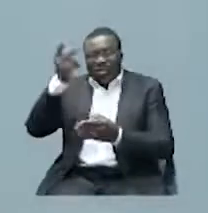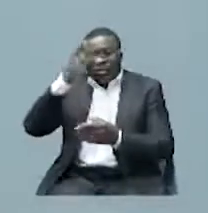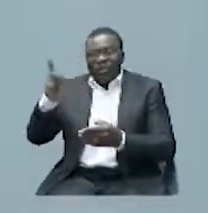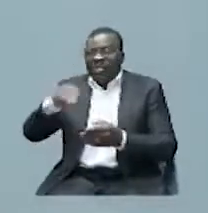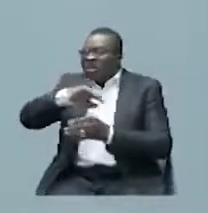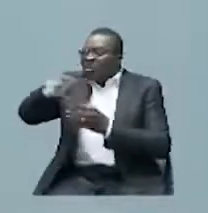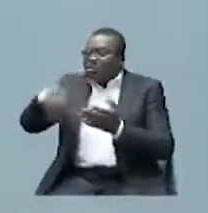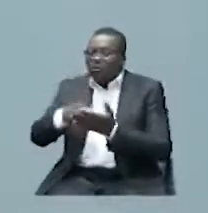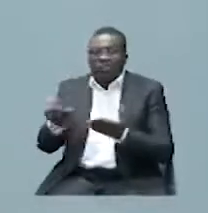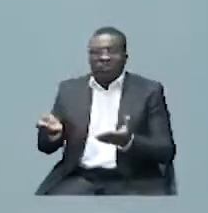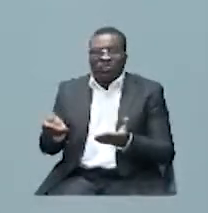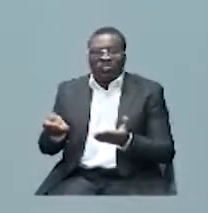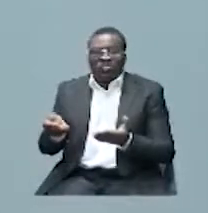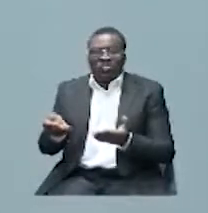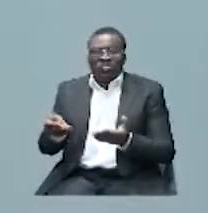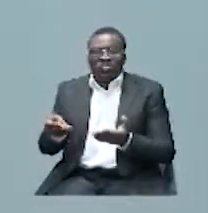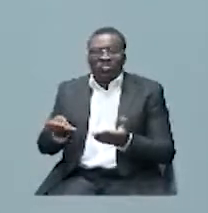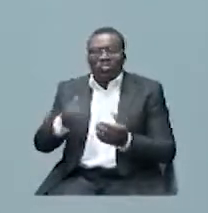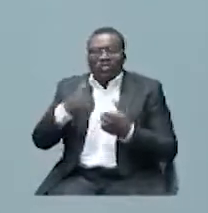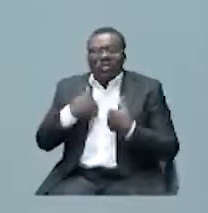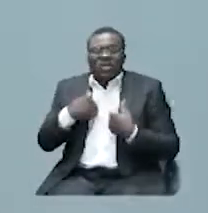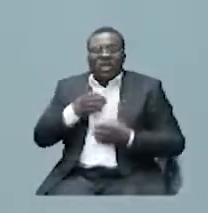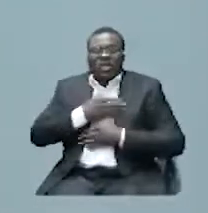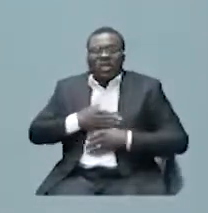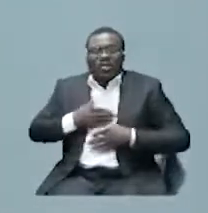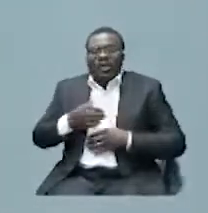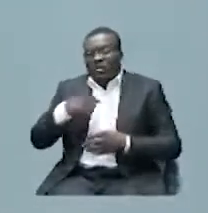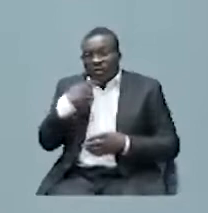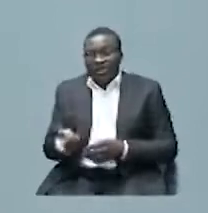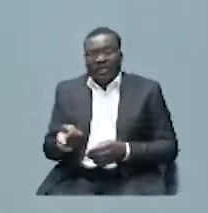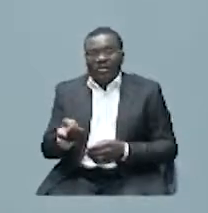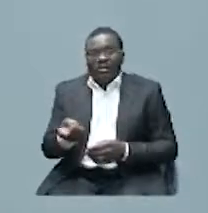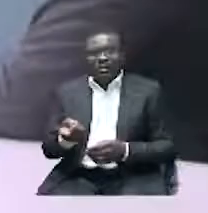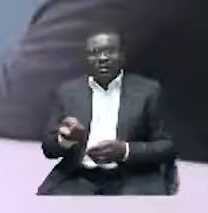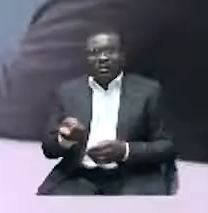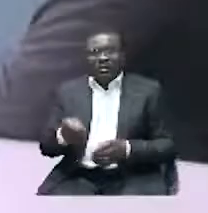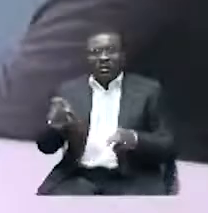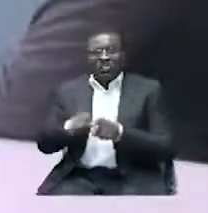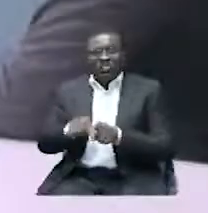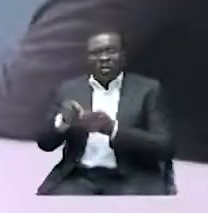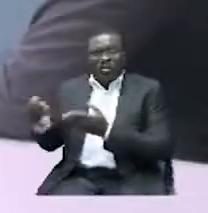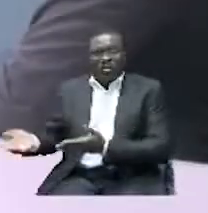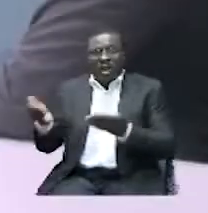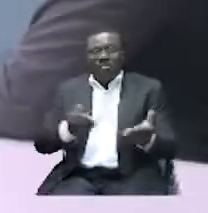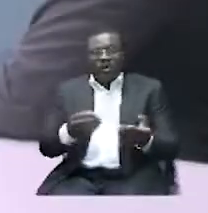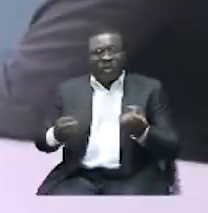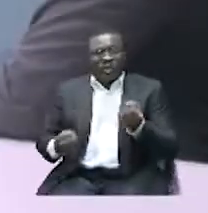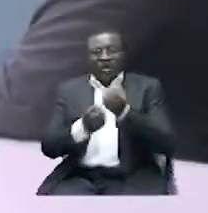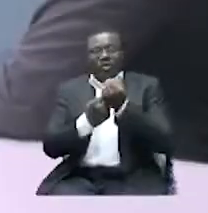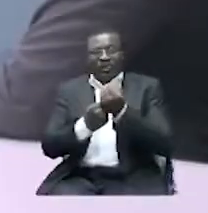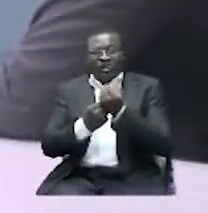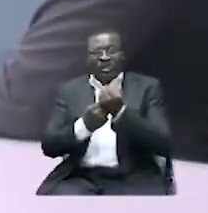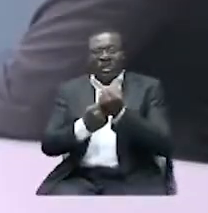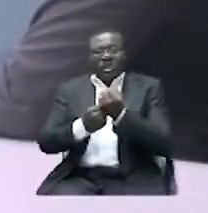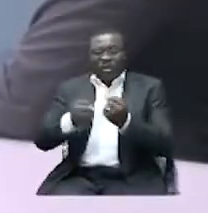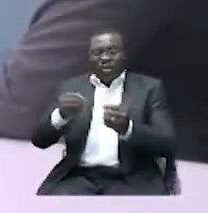confondues. Et j'ai un plaisir, je dois l'avouer, à même apporter mon appui aux partis politiques